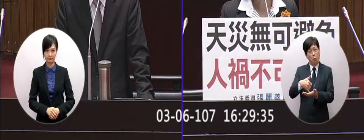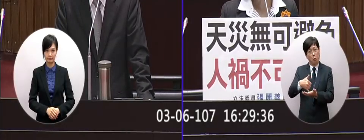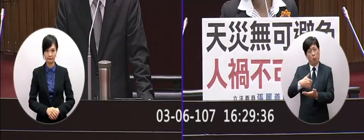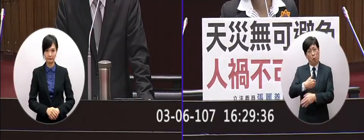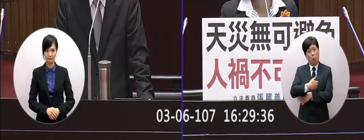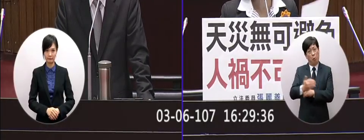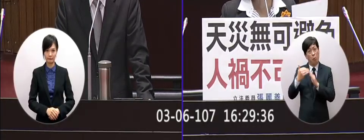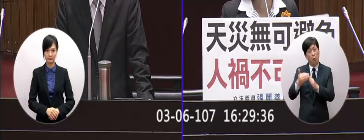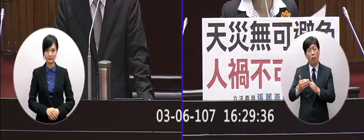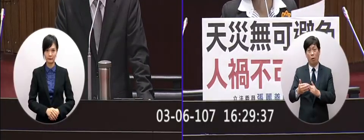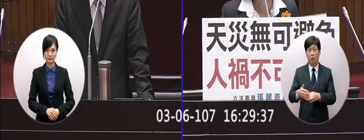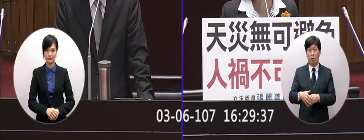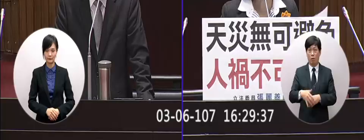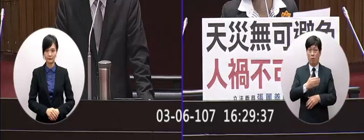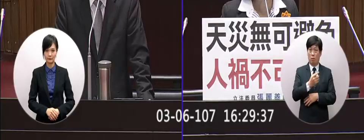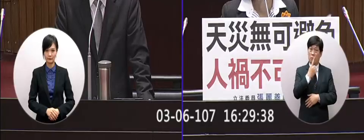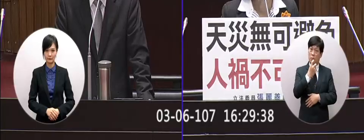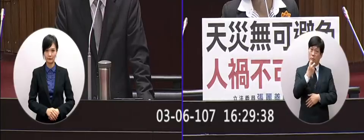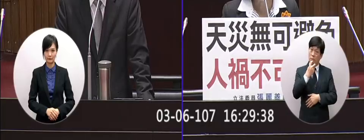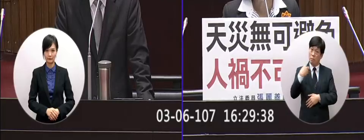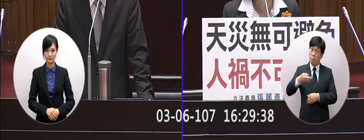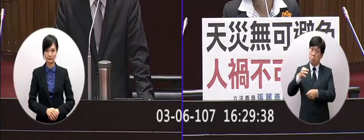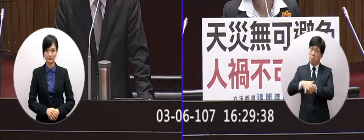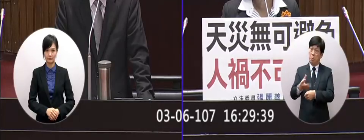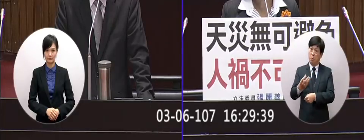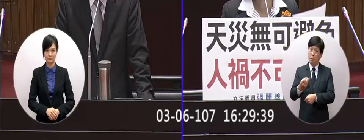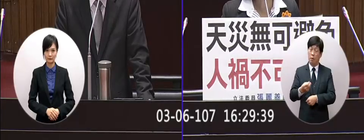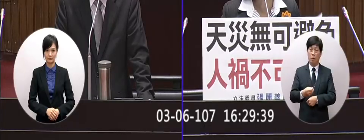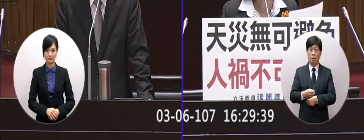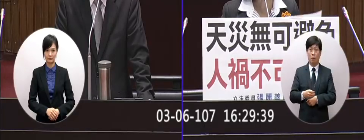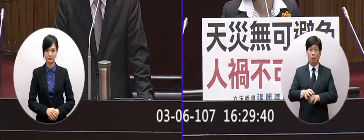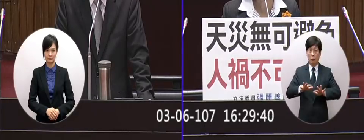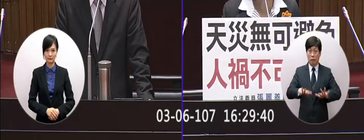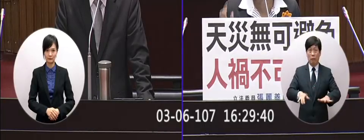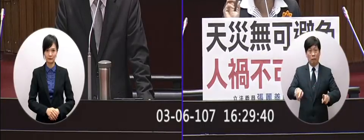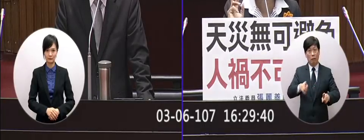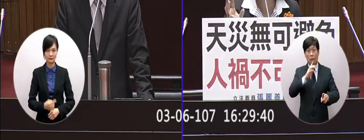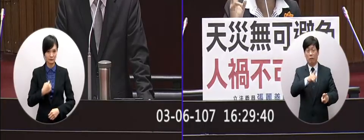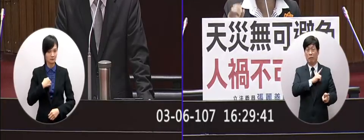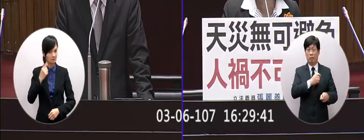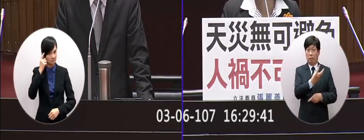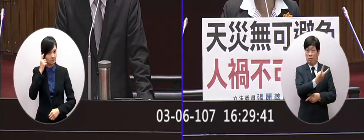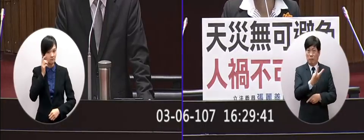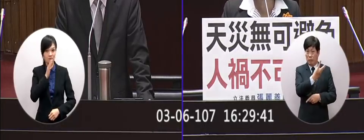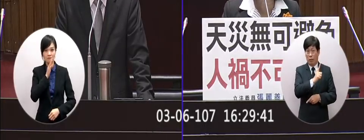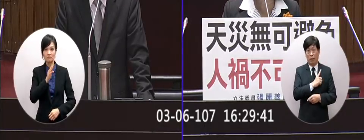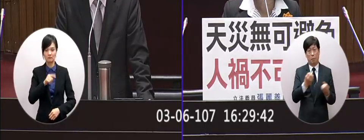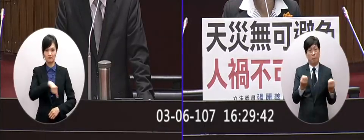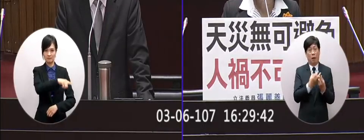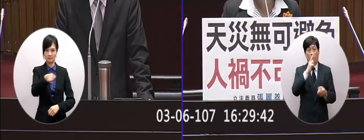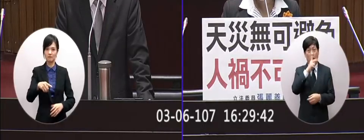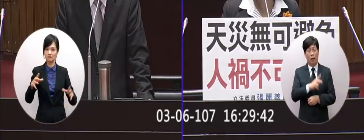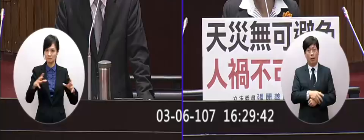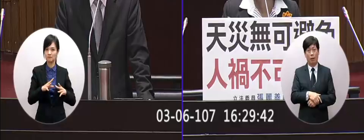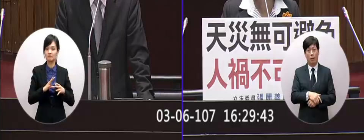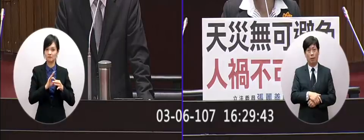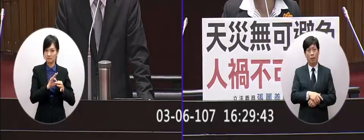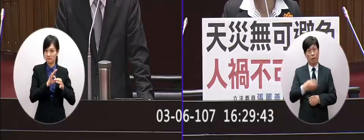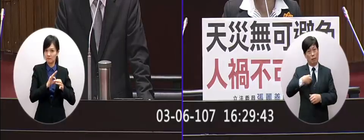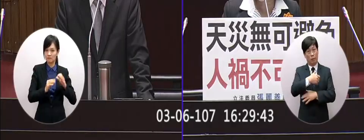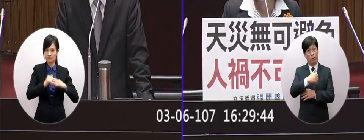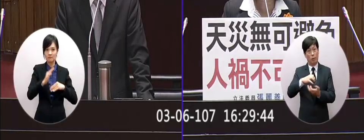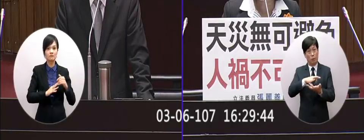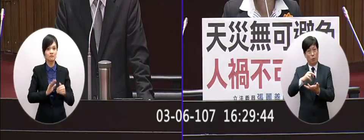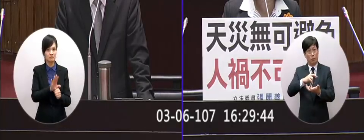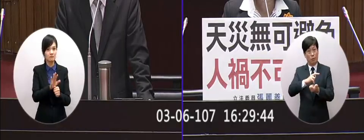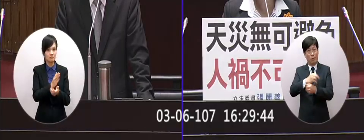市没有得到中央更多的补助。今天因为你们这三个单位发生错误，还要云林县